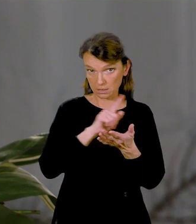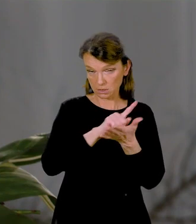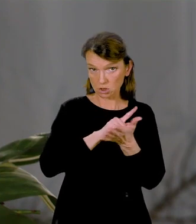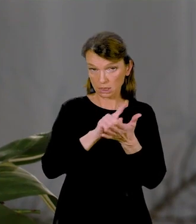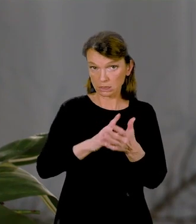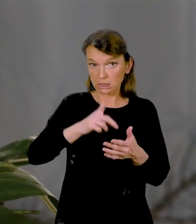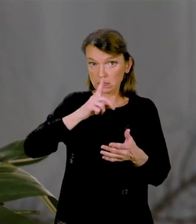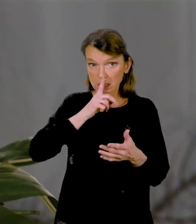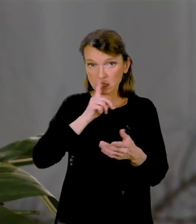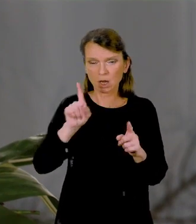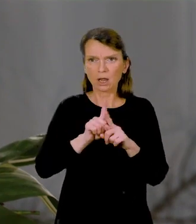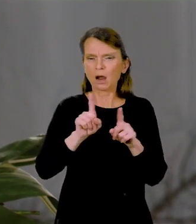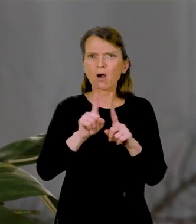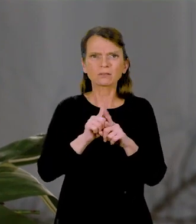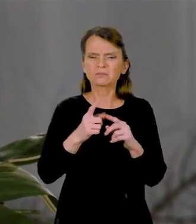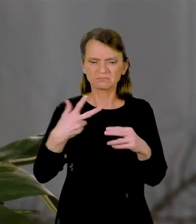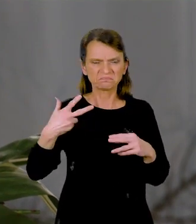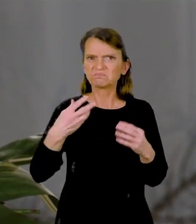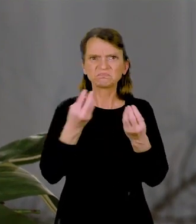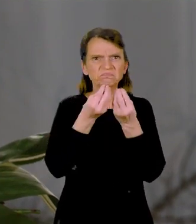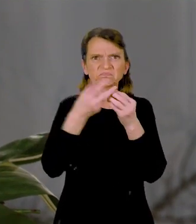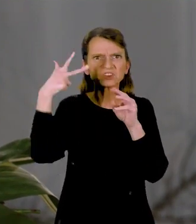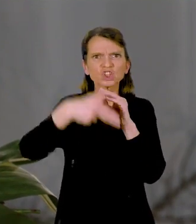je kastrat, je skopljenec.